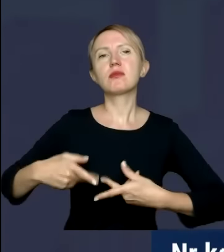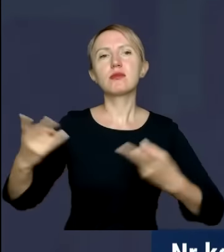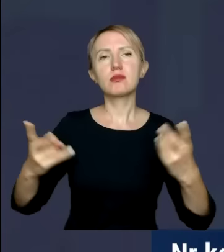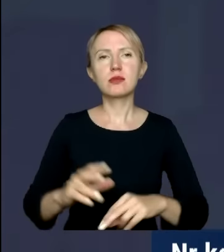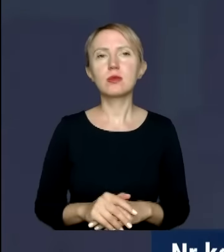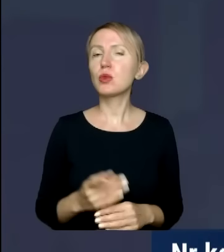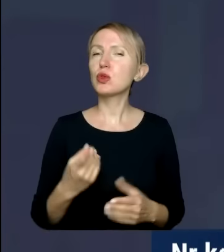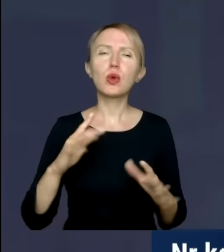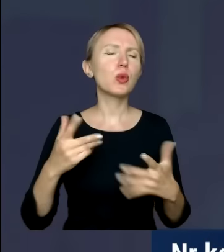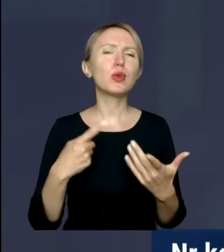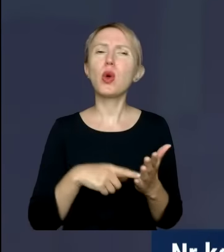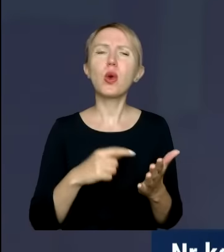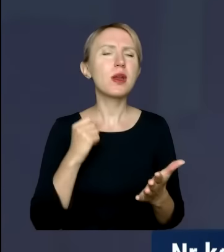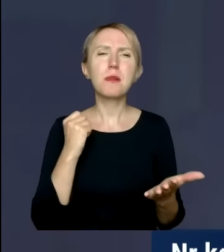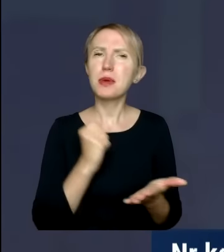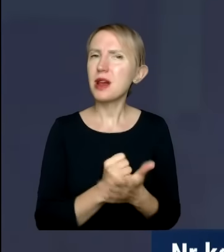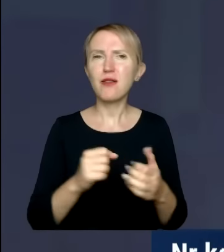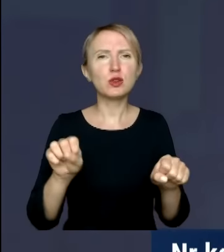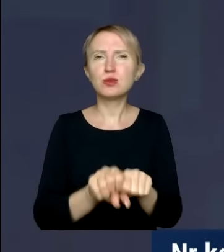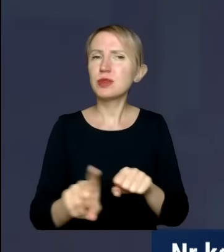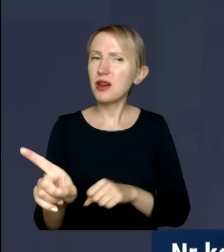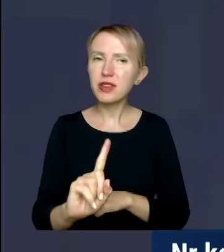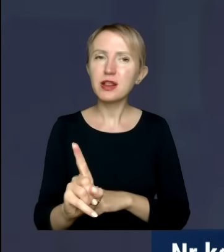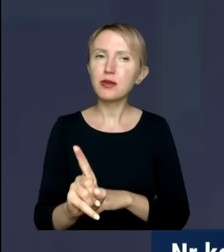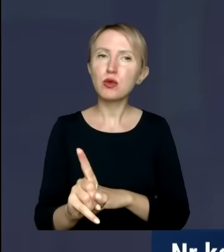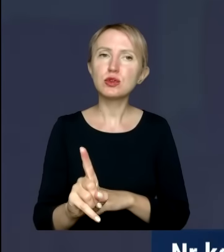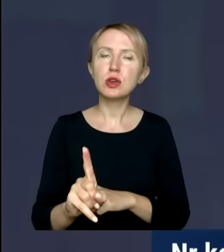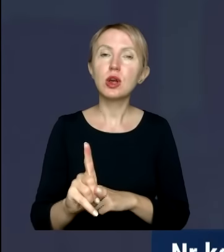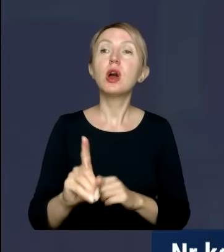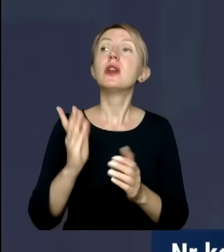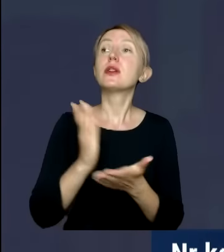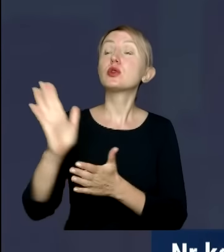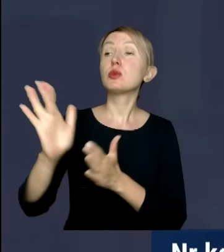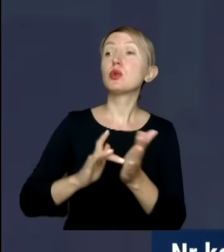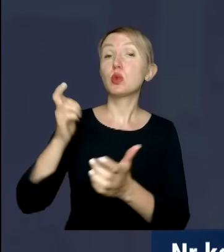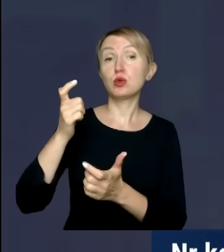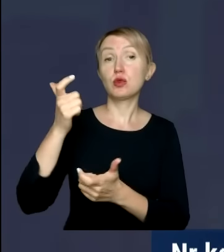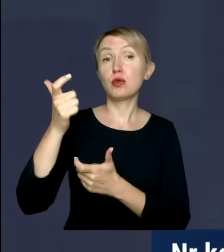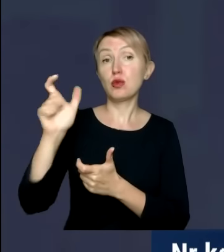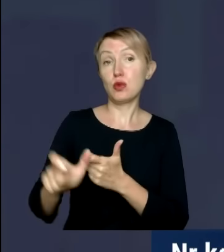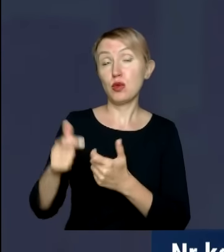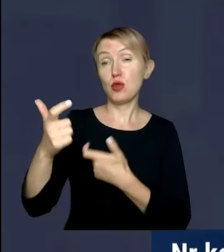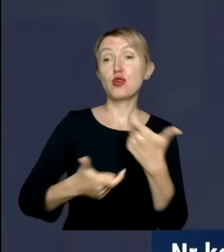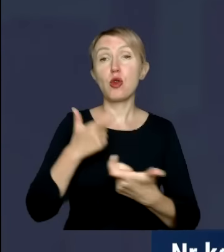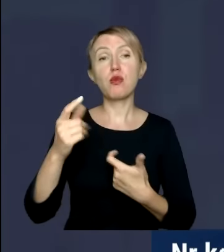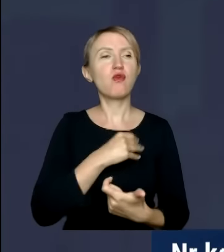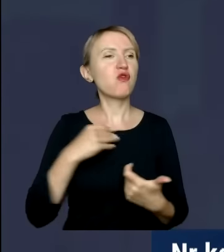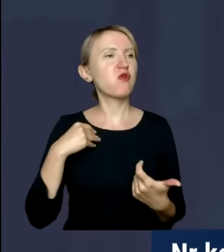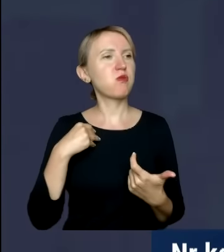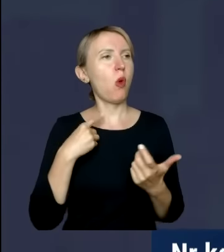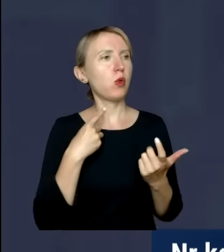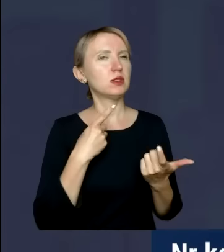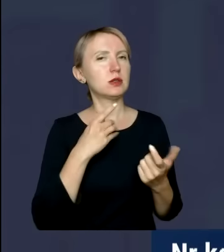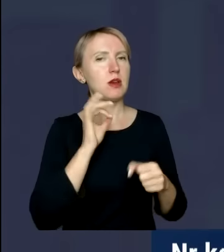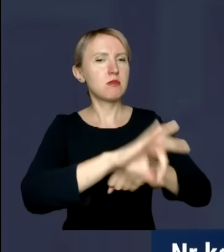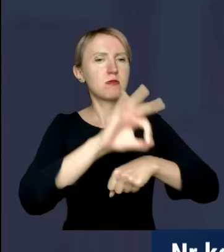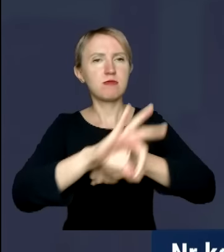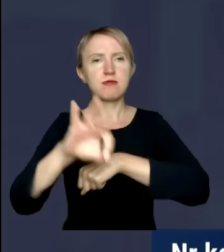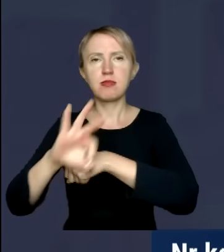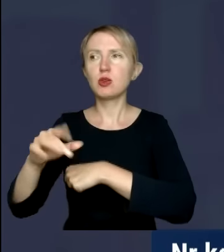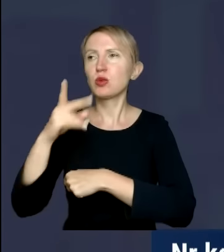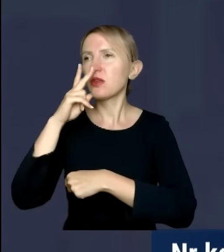prawo nie chodzi o sprawiedliwość chodzi o to żeby Donald Tusk prowadził w Polsce swoje igrzyska które przykrywają serie niepowodzeń tej